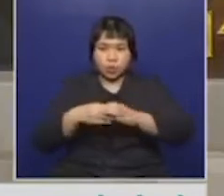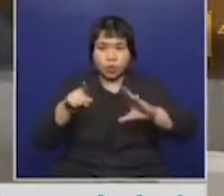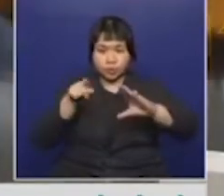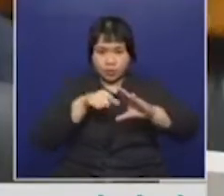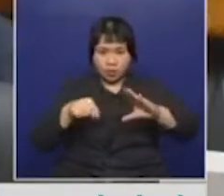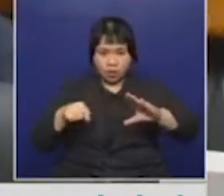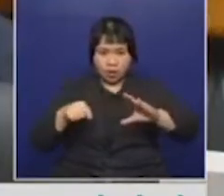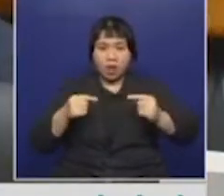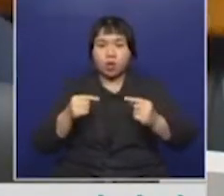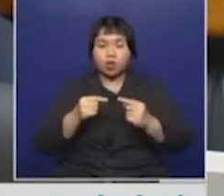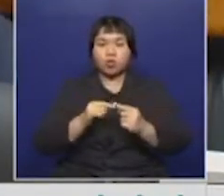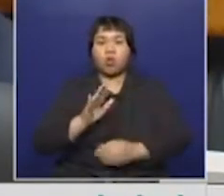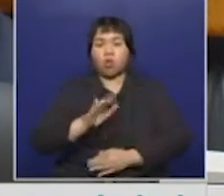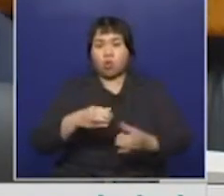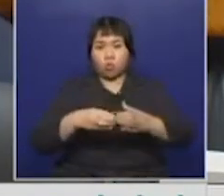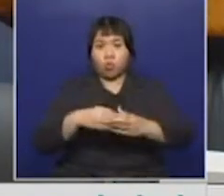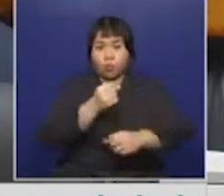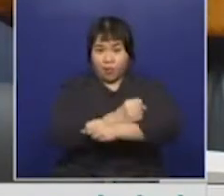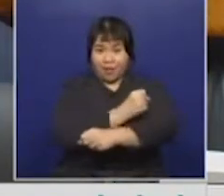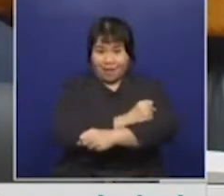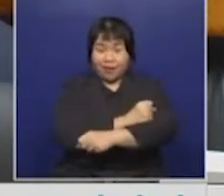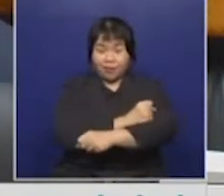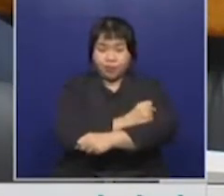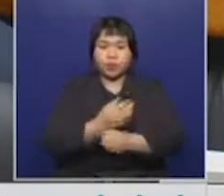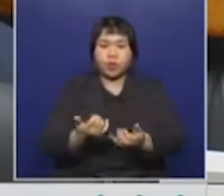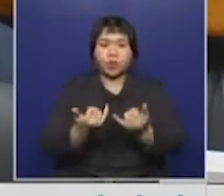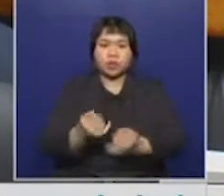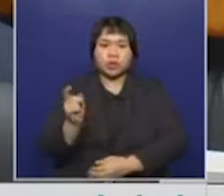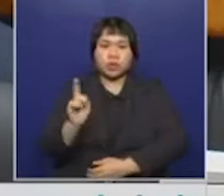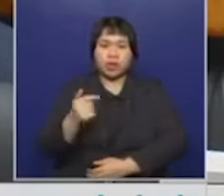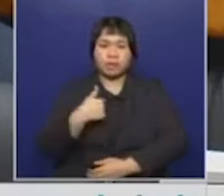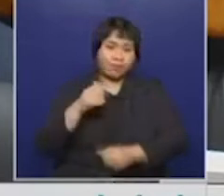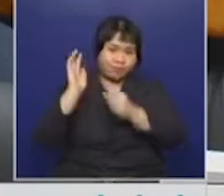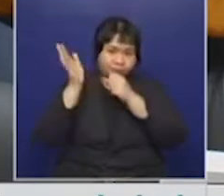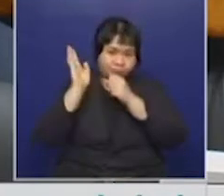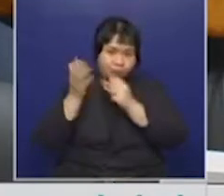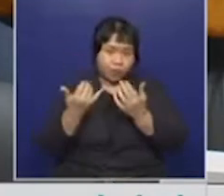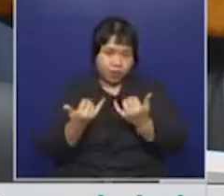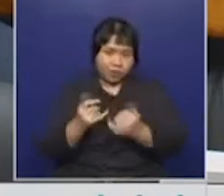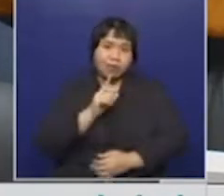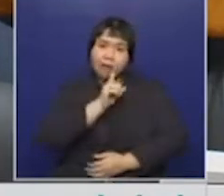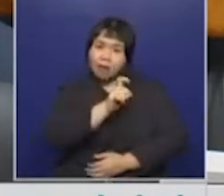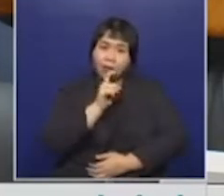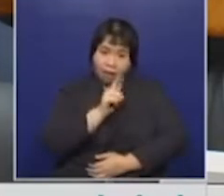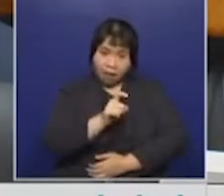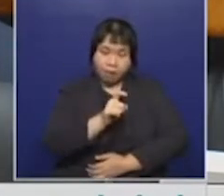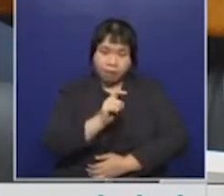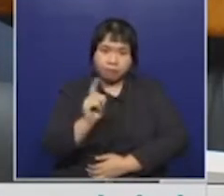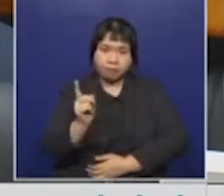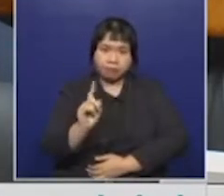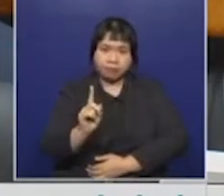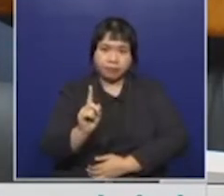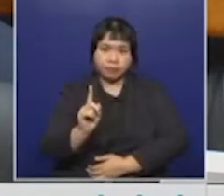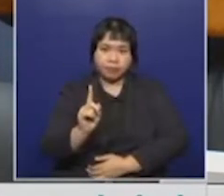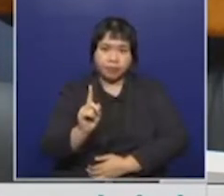ไก่ในส่วนของเครือข่ายแรงงานและแน่นอนเขาว่าประเด็นที่ดีทางจะอภิปรายทั่วไปเพื่อซักถามข้อเท็จจริงก็คงจะหนีไม่